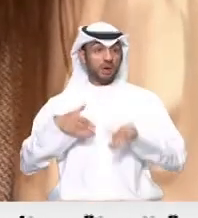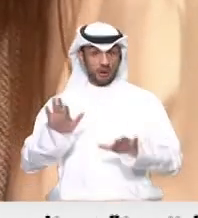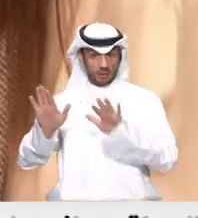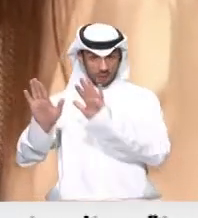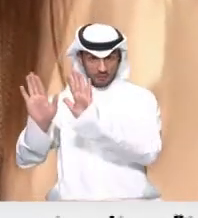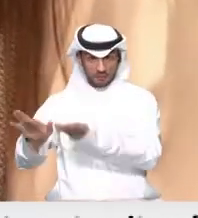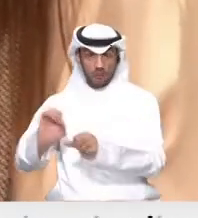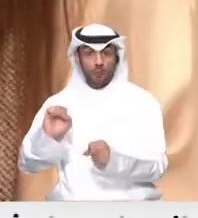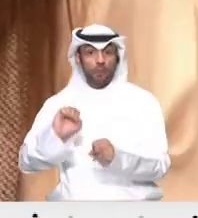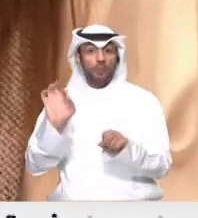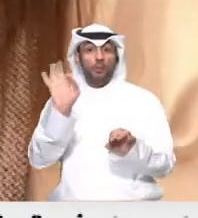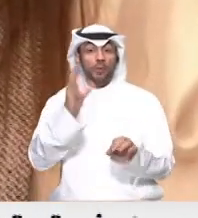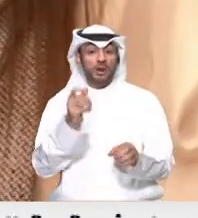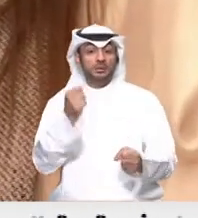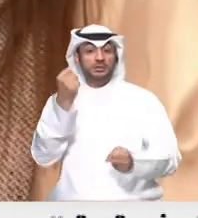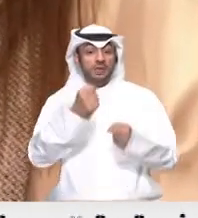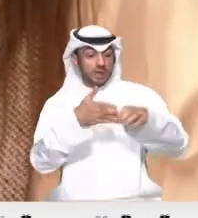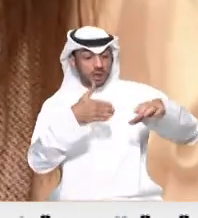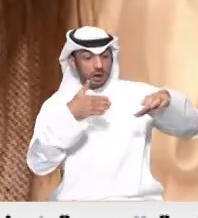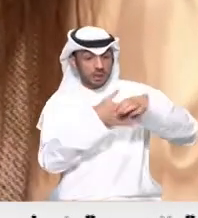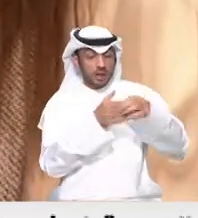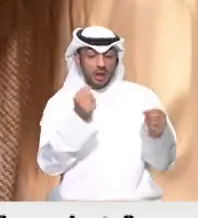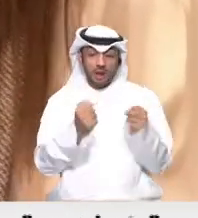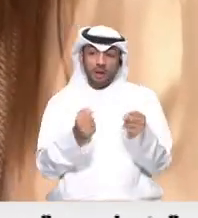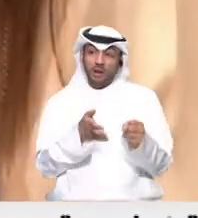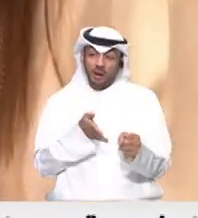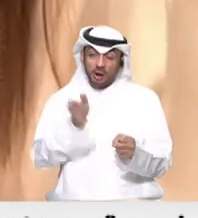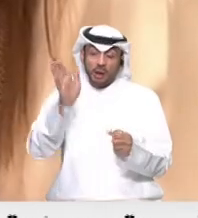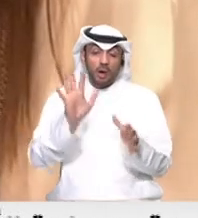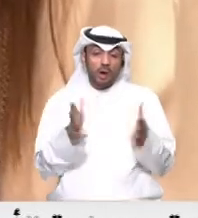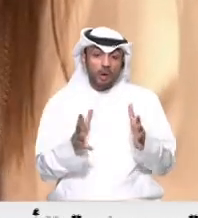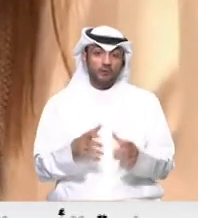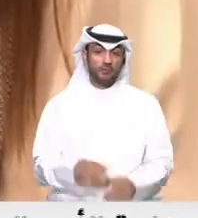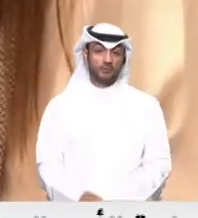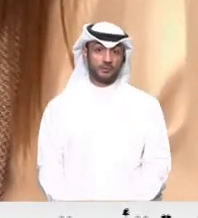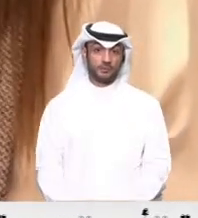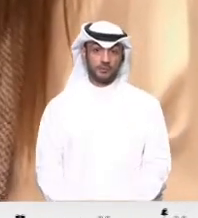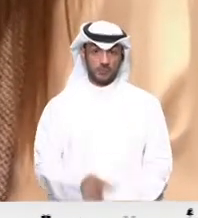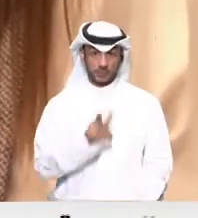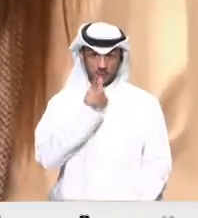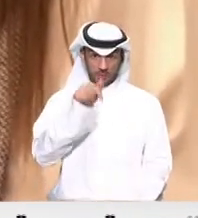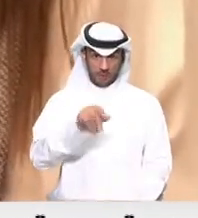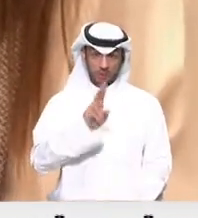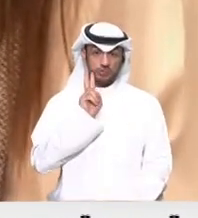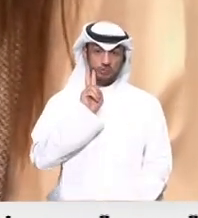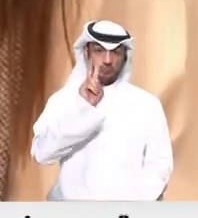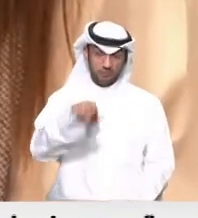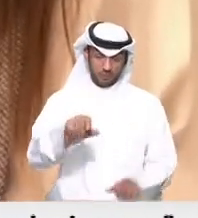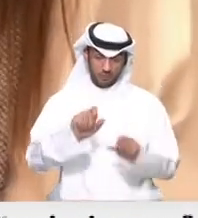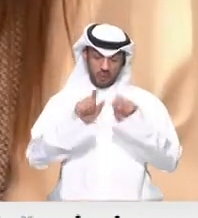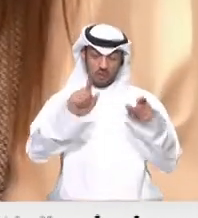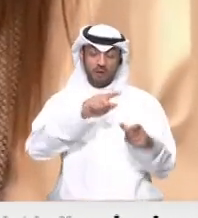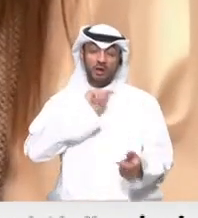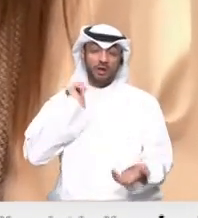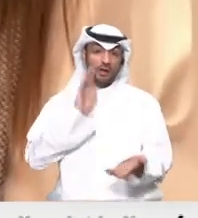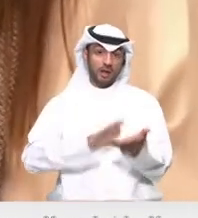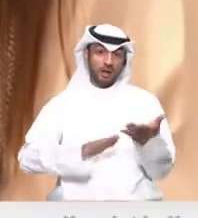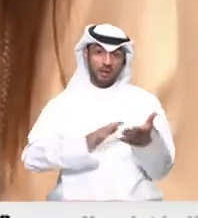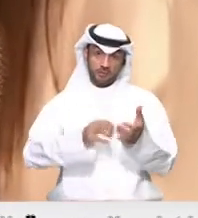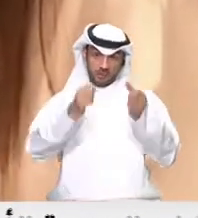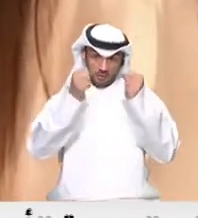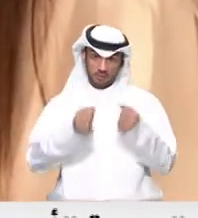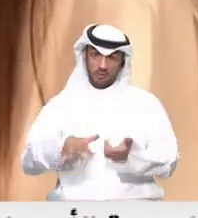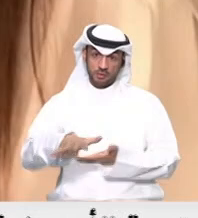في السيارات جراء العدوان الذي شهده الجنوب اللبناني. المشهد كارثي، لا